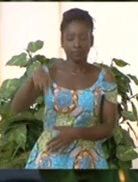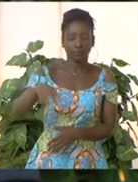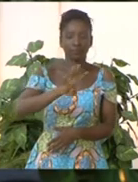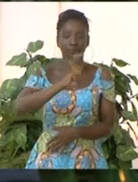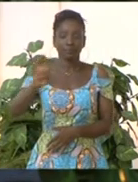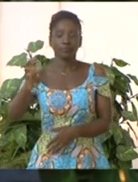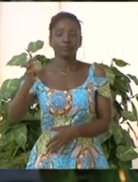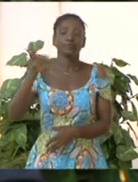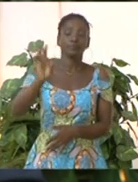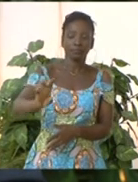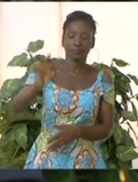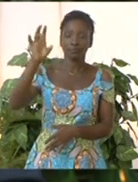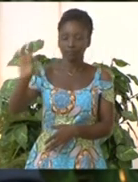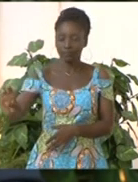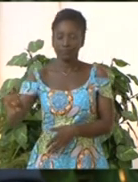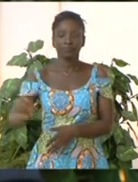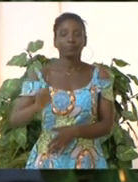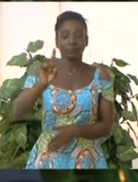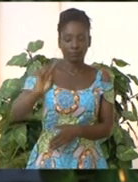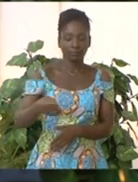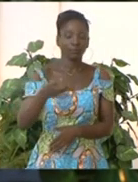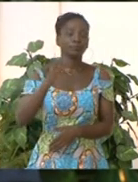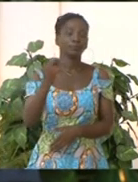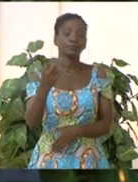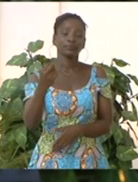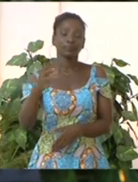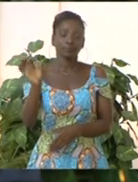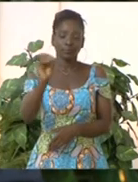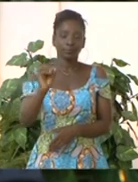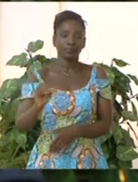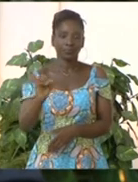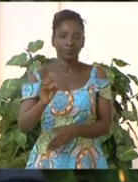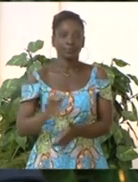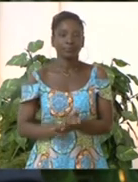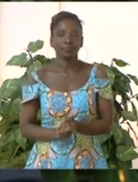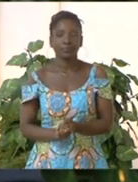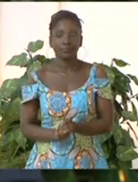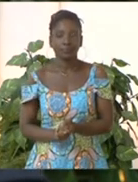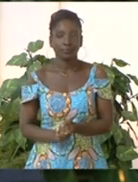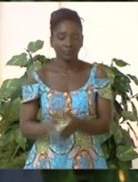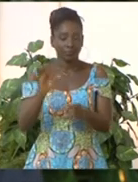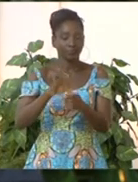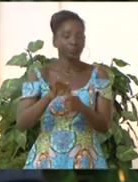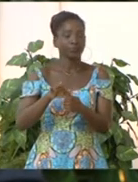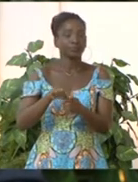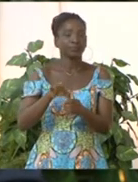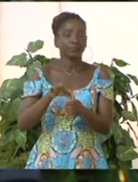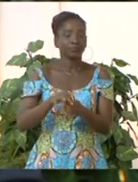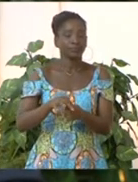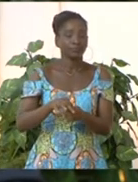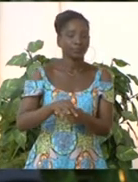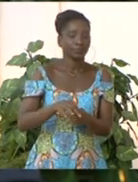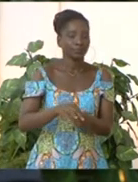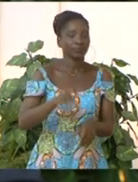2477 soit 1,12 % des suffrages exprimés 2